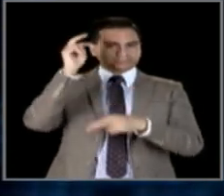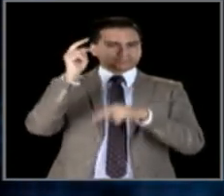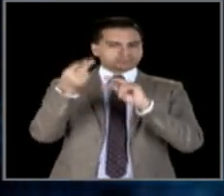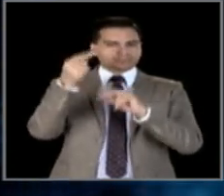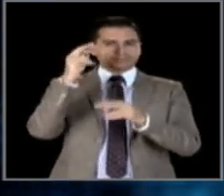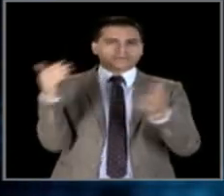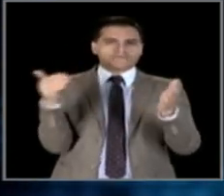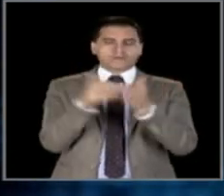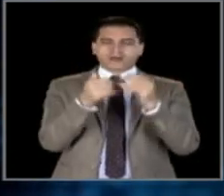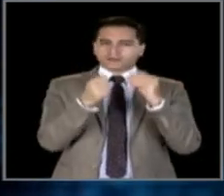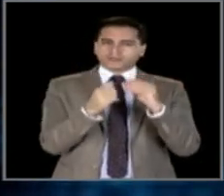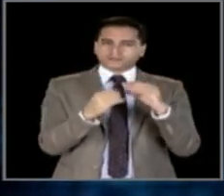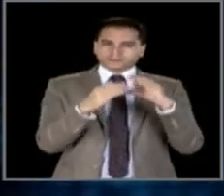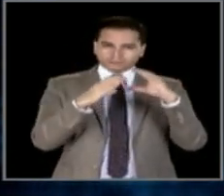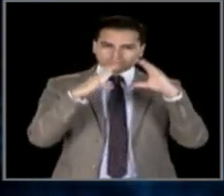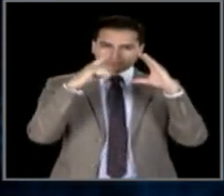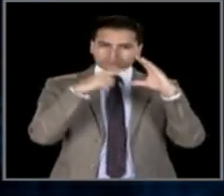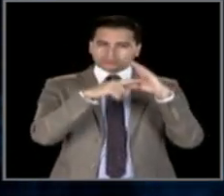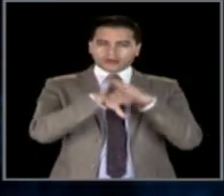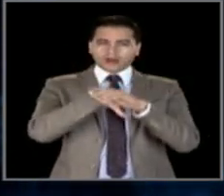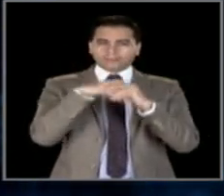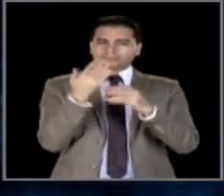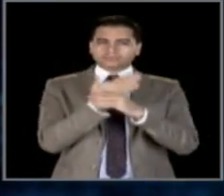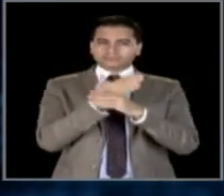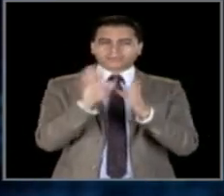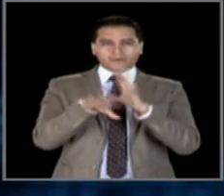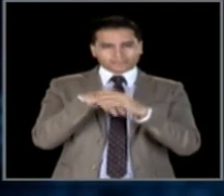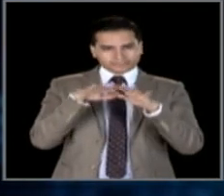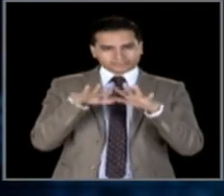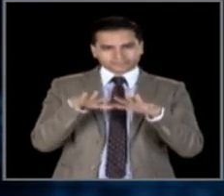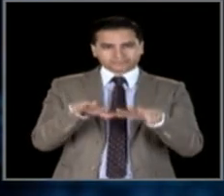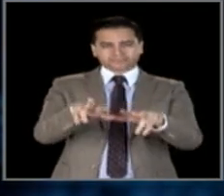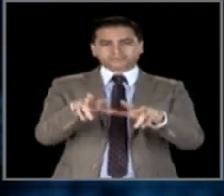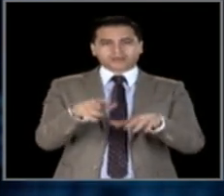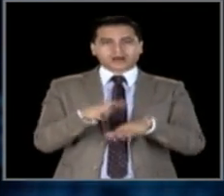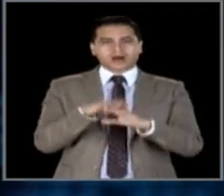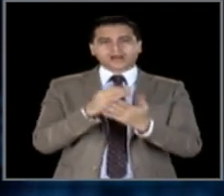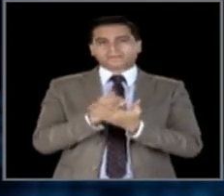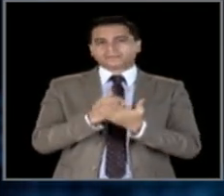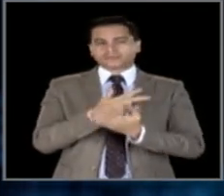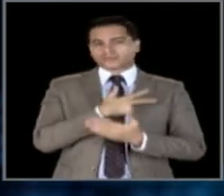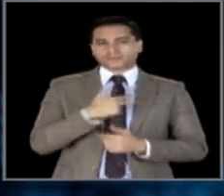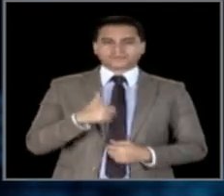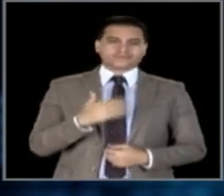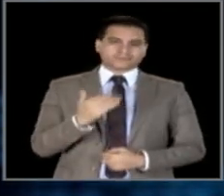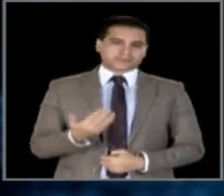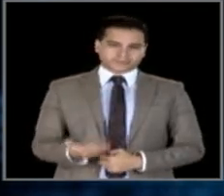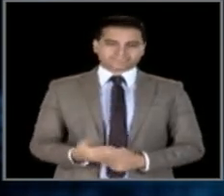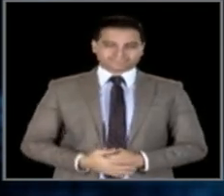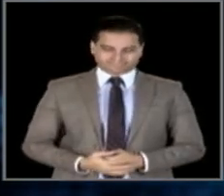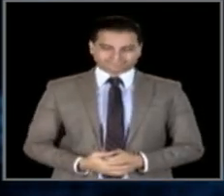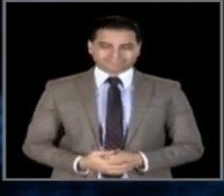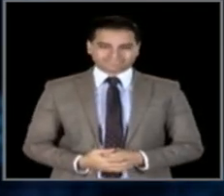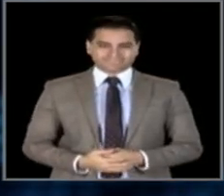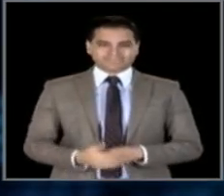الرقم وصولاً للمباراة النهائية. جميع المبالغ المالية في نهاية الموسم سوف تستثمر لتطوير المدارس الحكومية